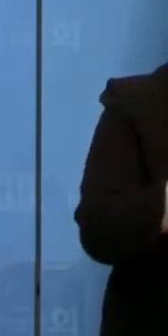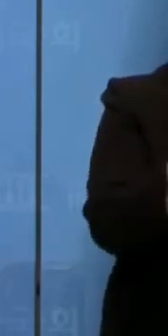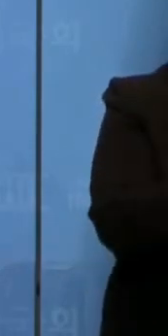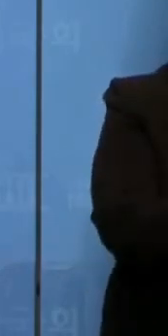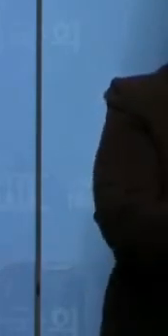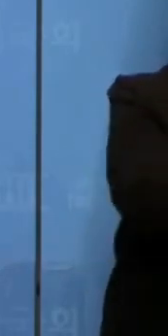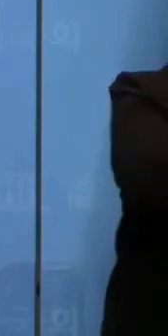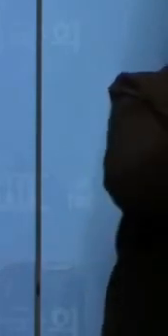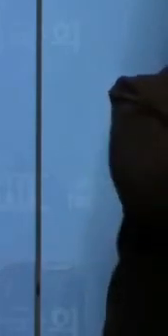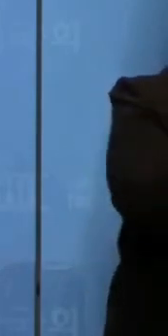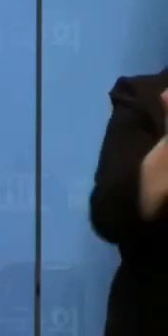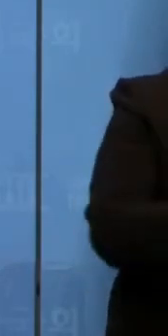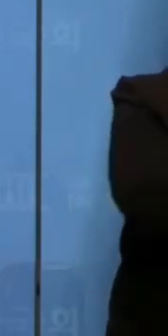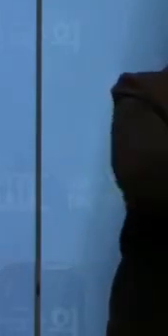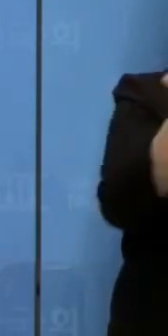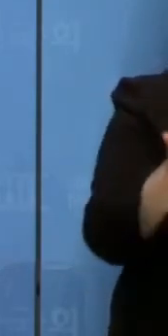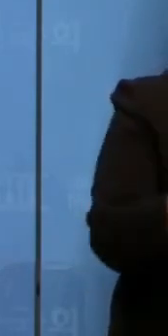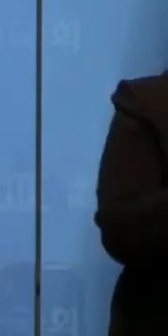존경하는 국민 여러분,